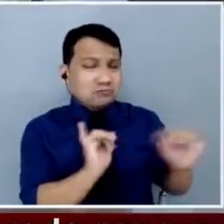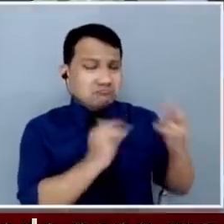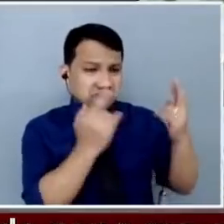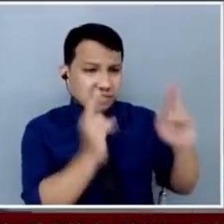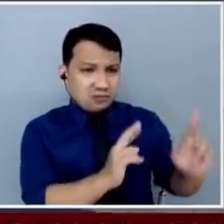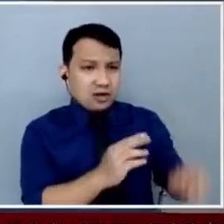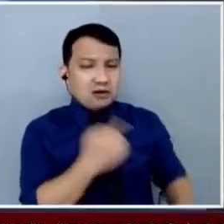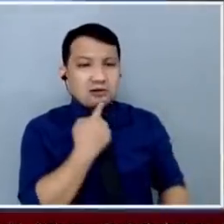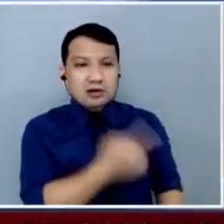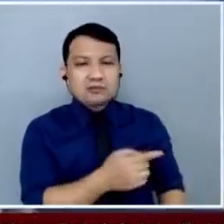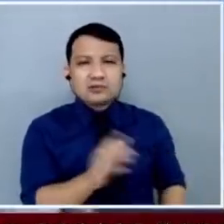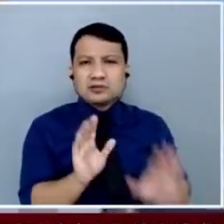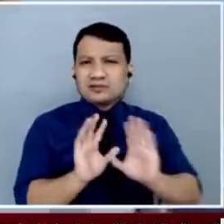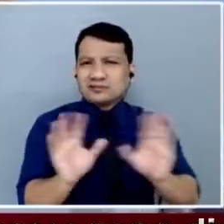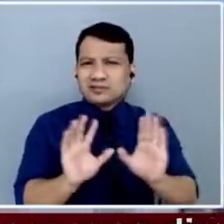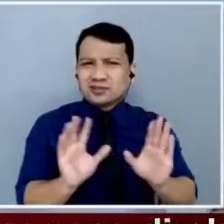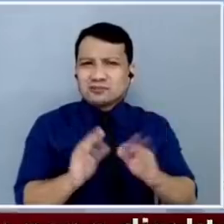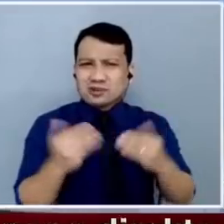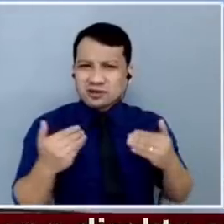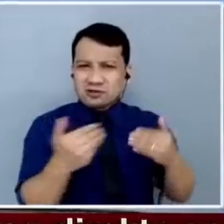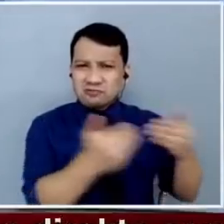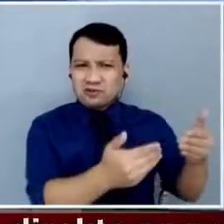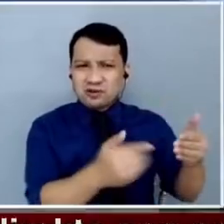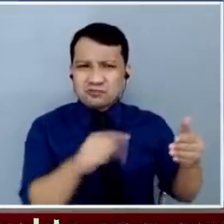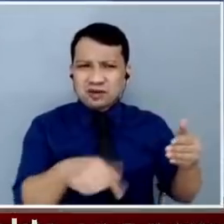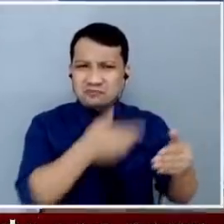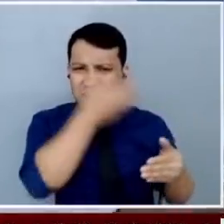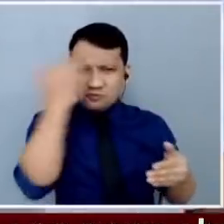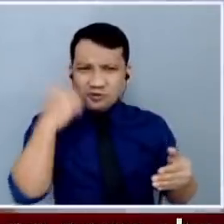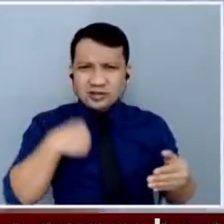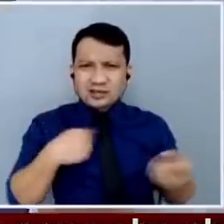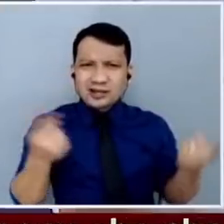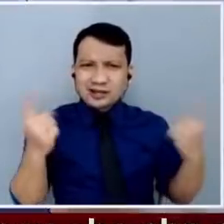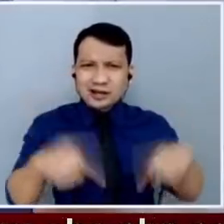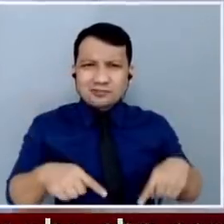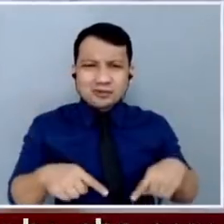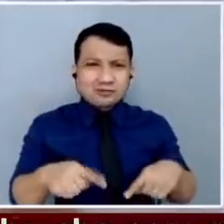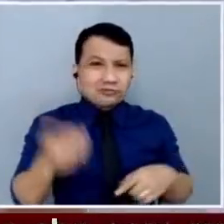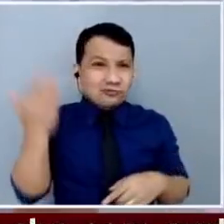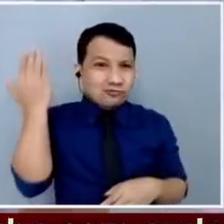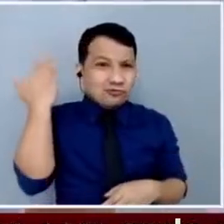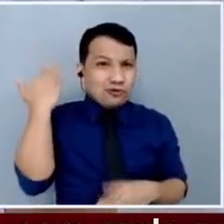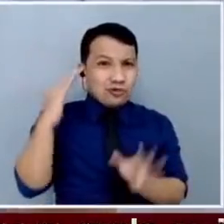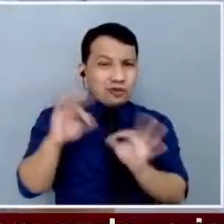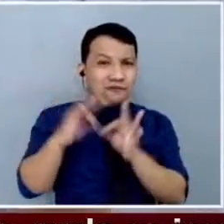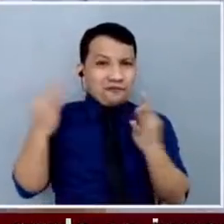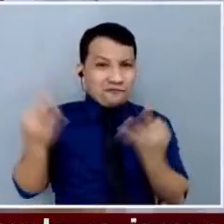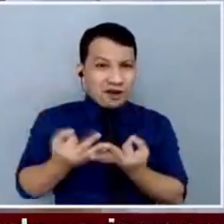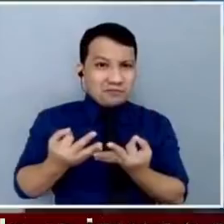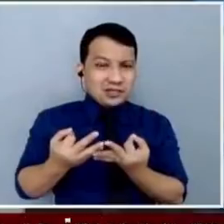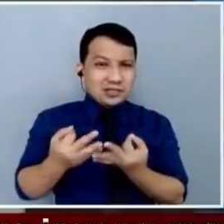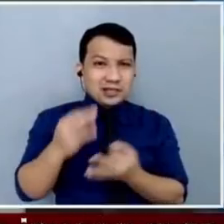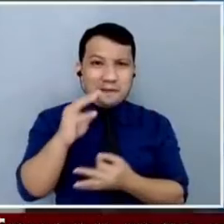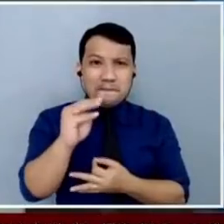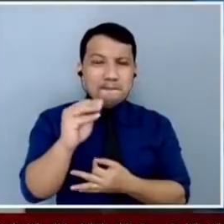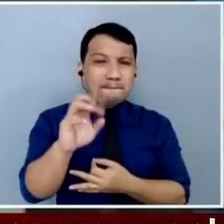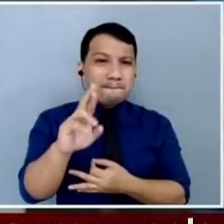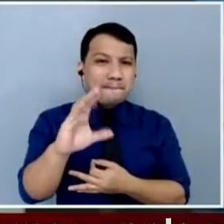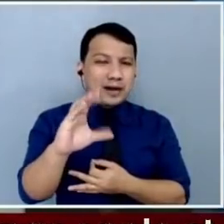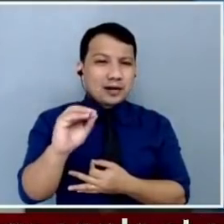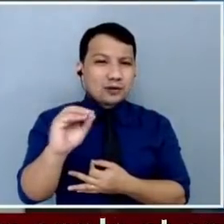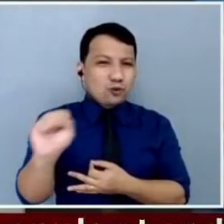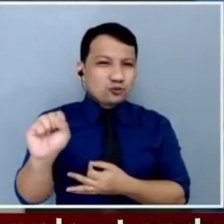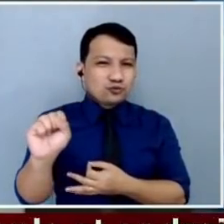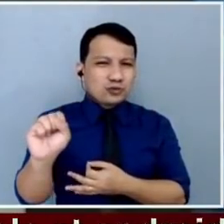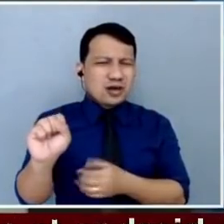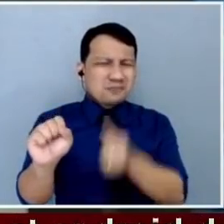Mayor Isko na hindi naman niya isusulong na kalimutan ang nakaraan sa issue ng pamilya Marcos. We will